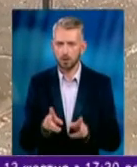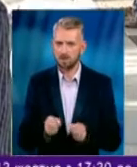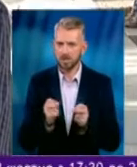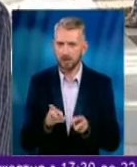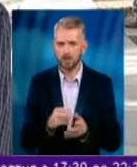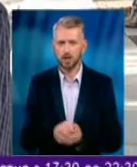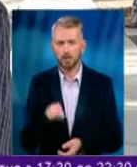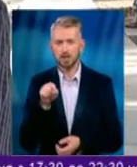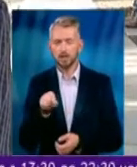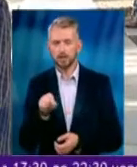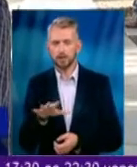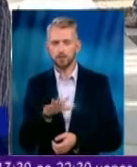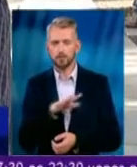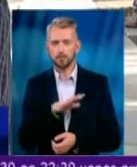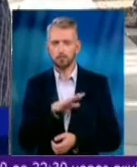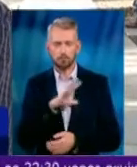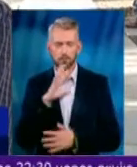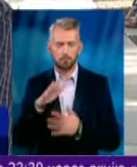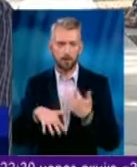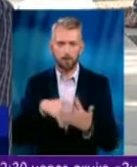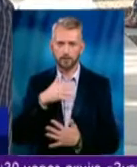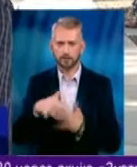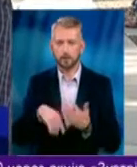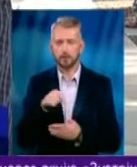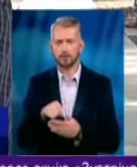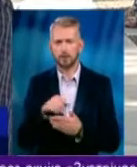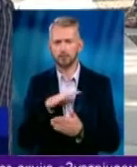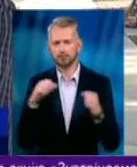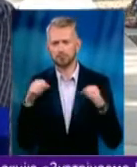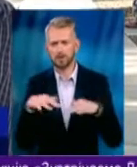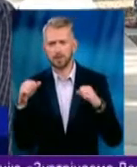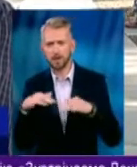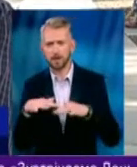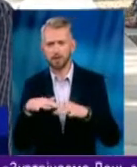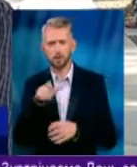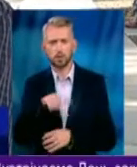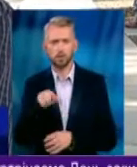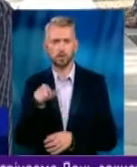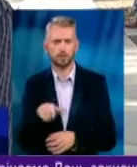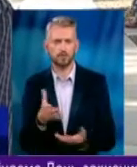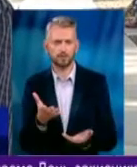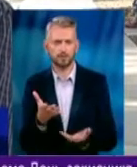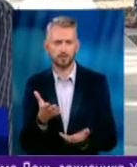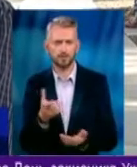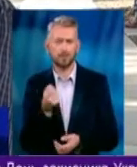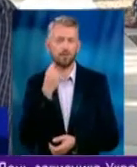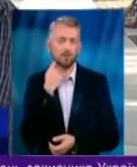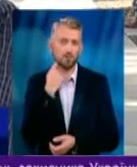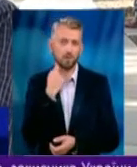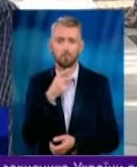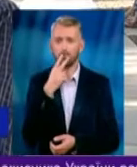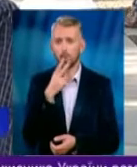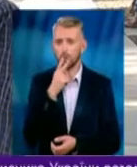кримінальним. Тут був безлад, тут збирались люди випити,